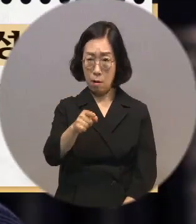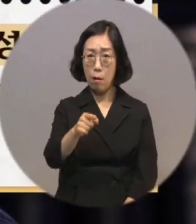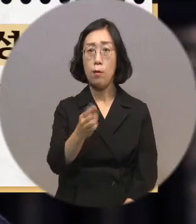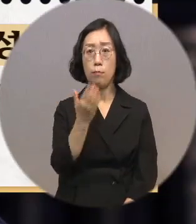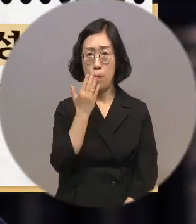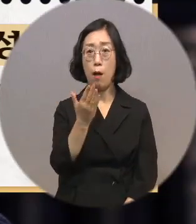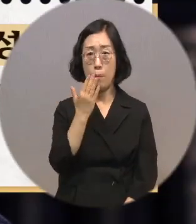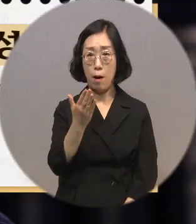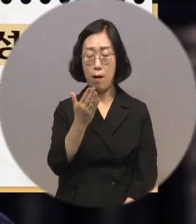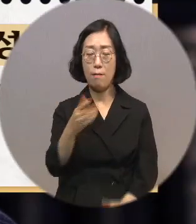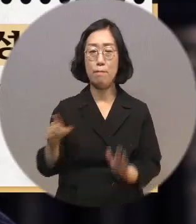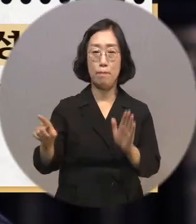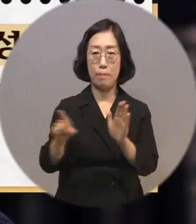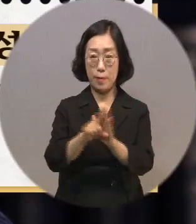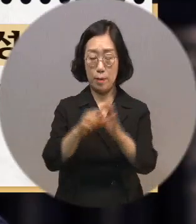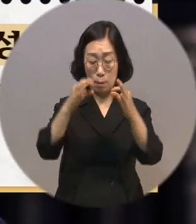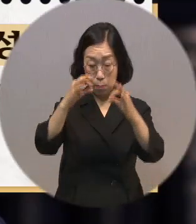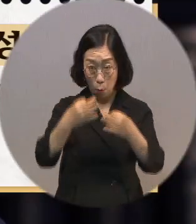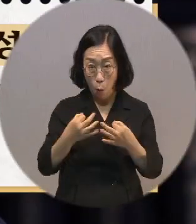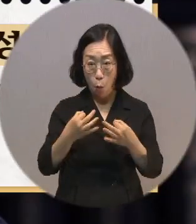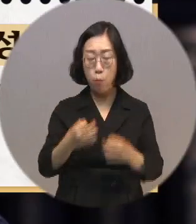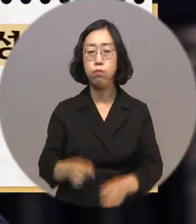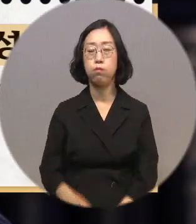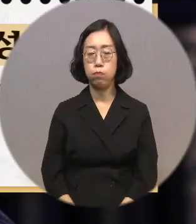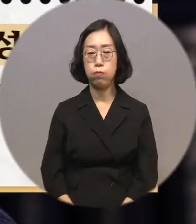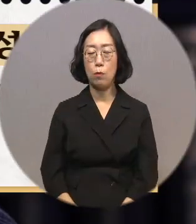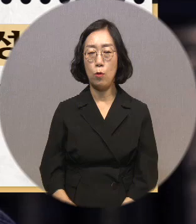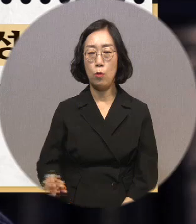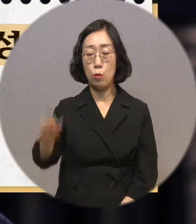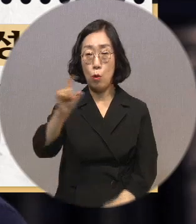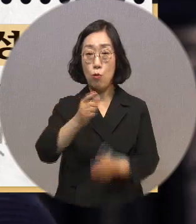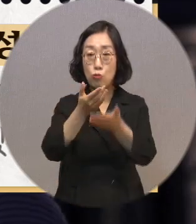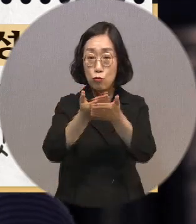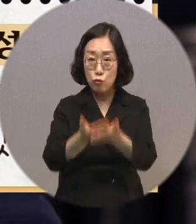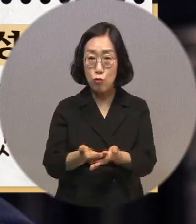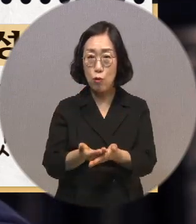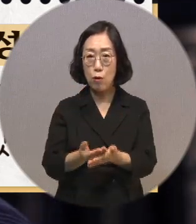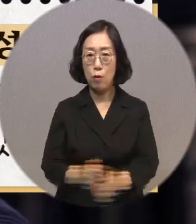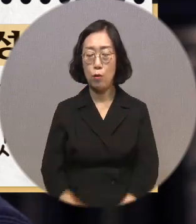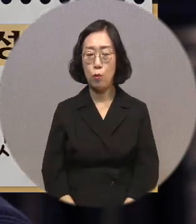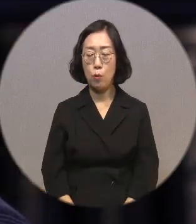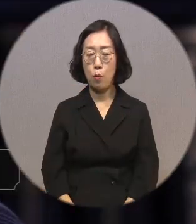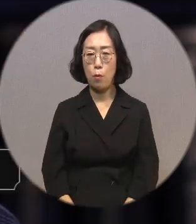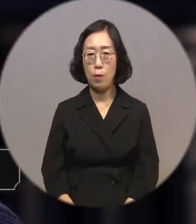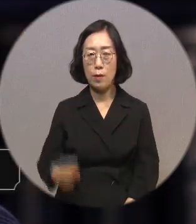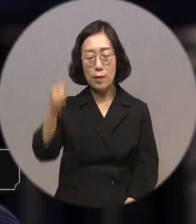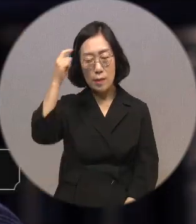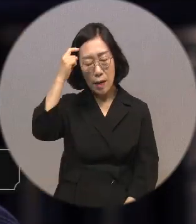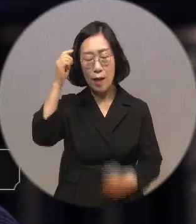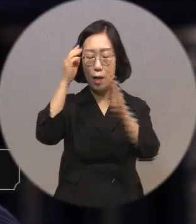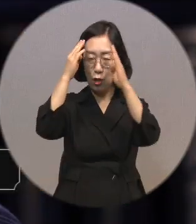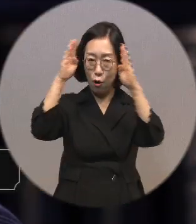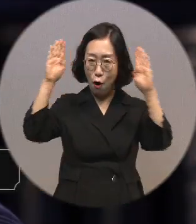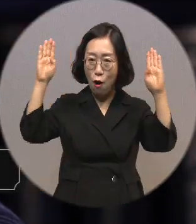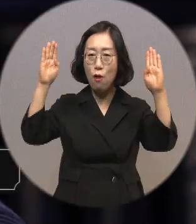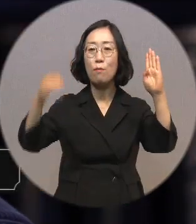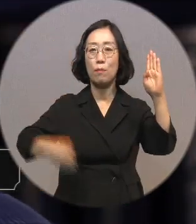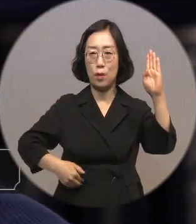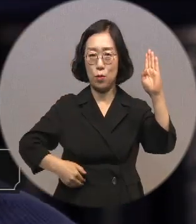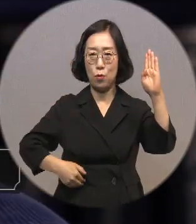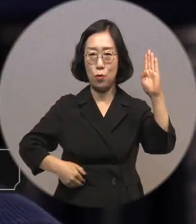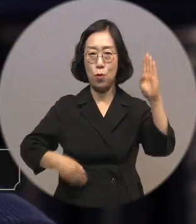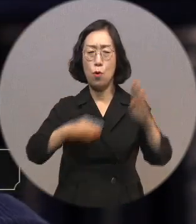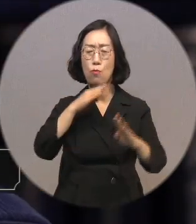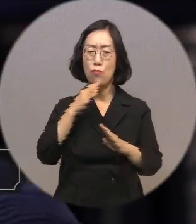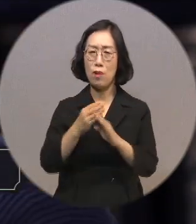스스로에 대한 믿음. 네, 그리고 더 중요한 것은 뭔가 유연하고 열려있는 사고. 이거는 좀 북에서 오신 분들이 많이